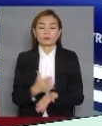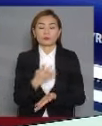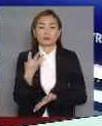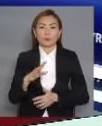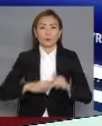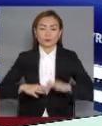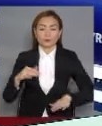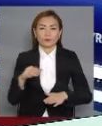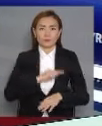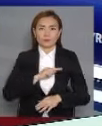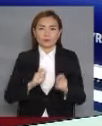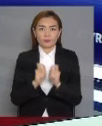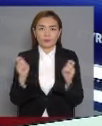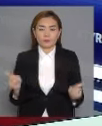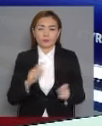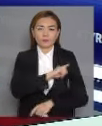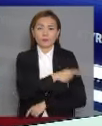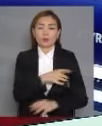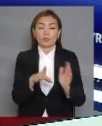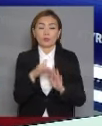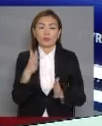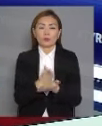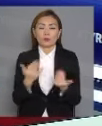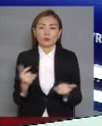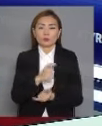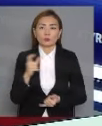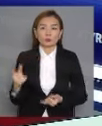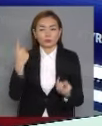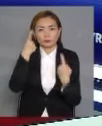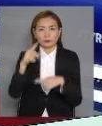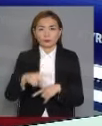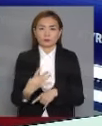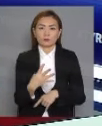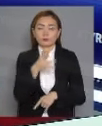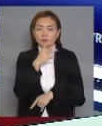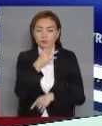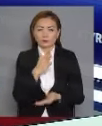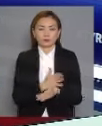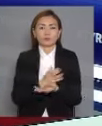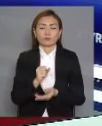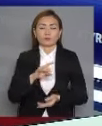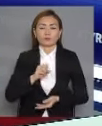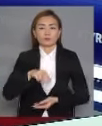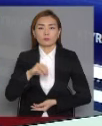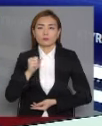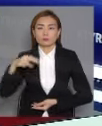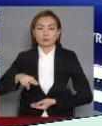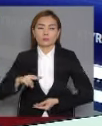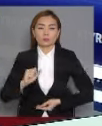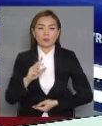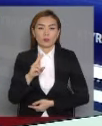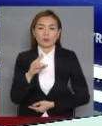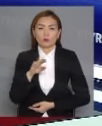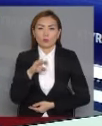4 сала бойынша өз жобаларын қорғап шын мықтын анықтады. Өнертапқыштардың идеясын 24 сағат ішінде стартап жобаға айналдыратын Хакатон